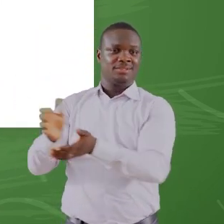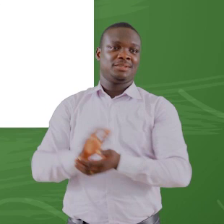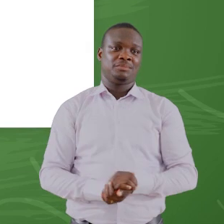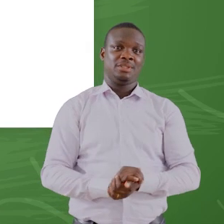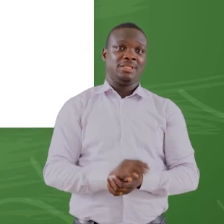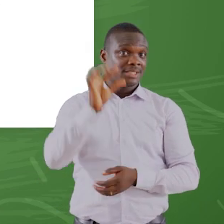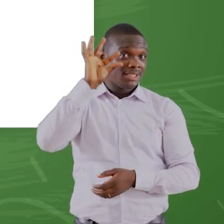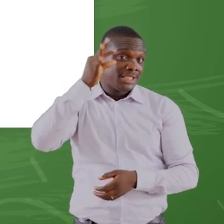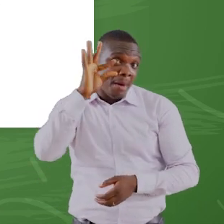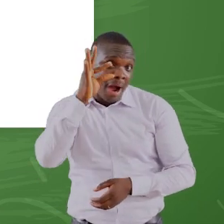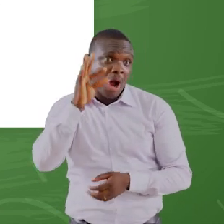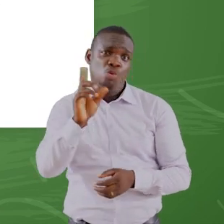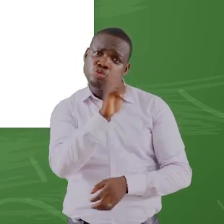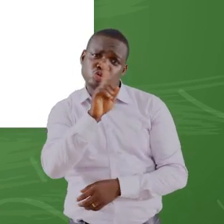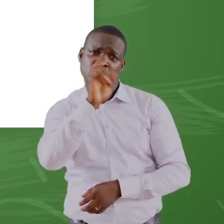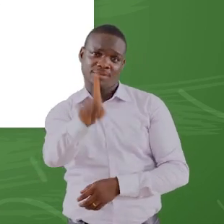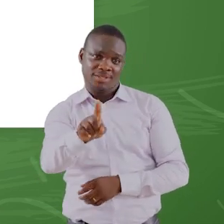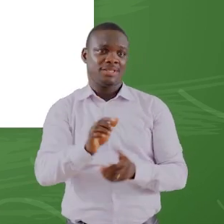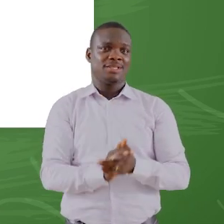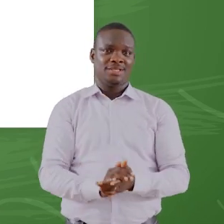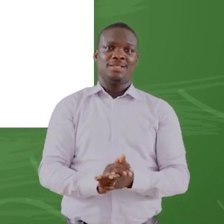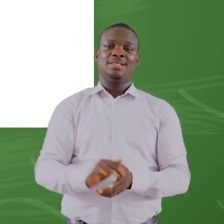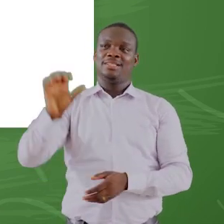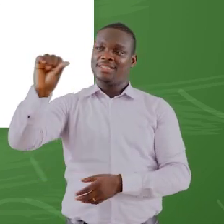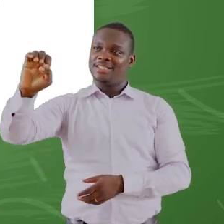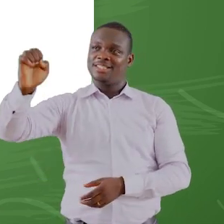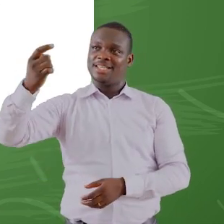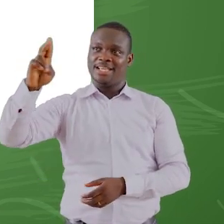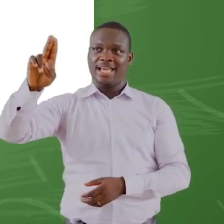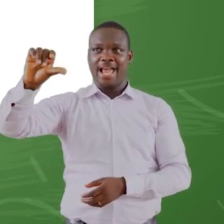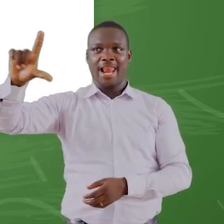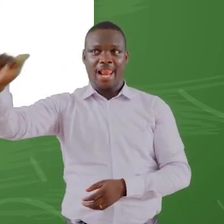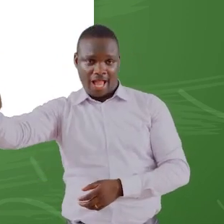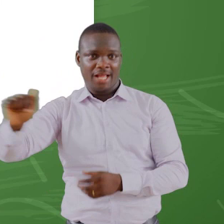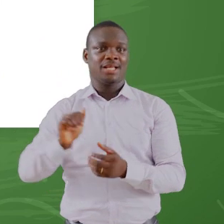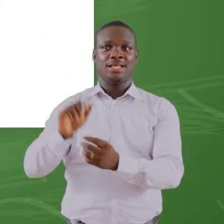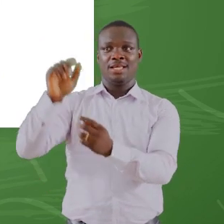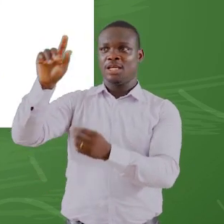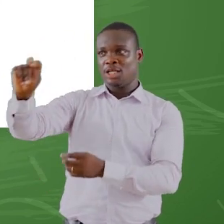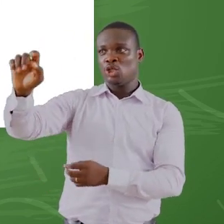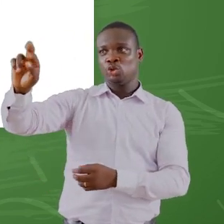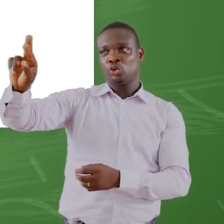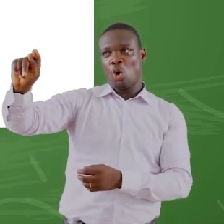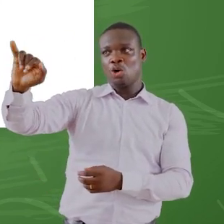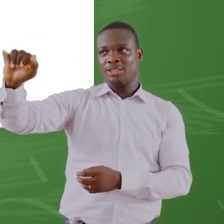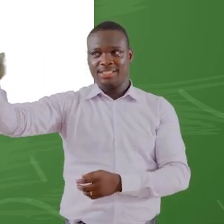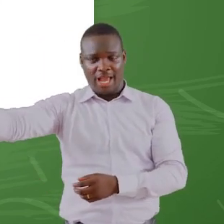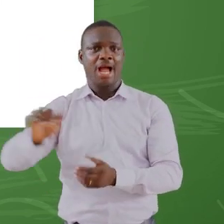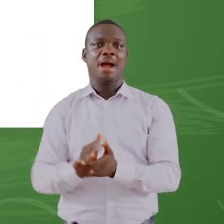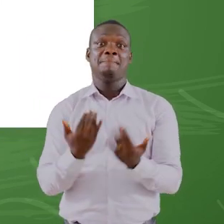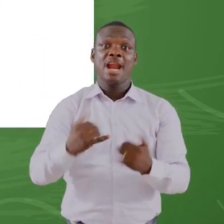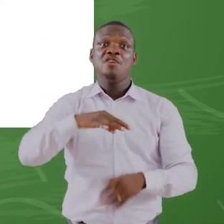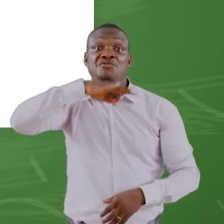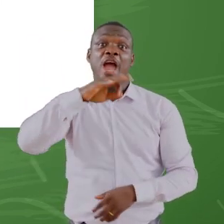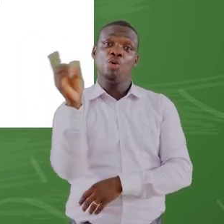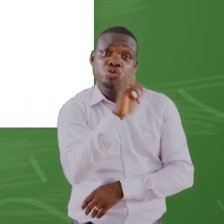Le diamant se rencontre à Séguéla, à Tortilla. Le fer